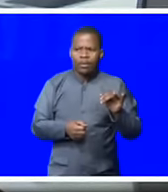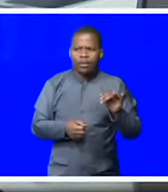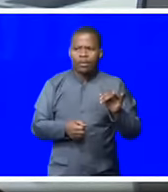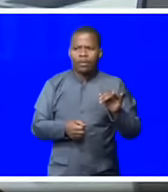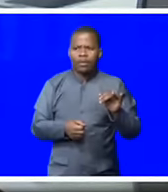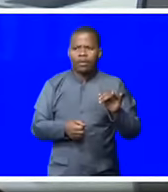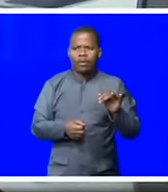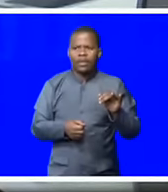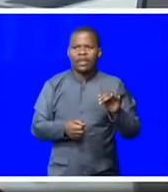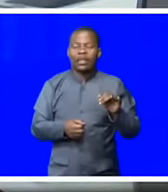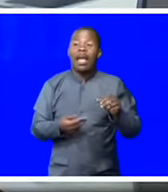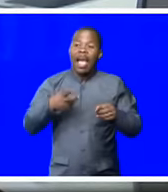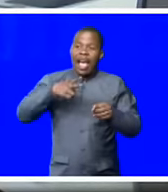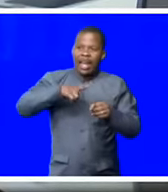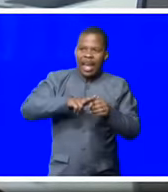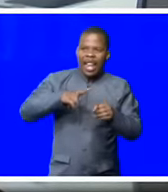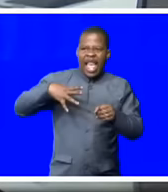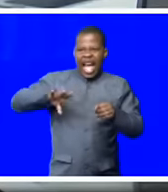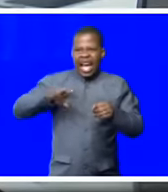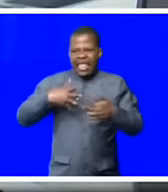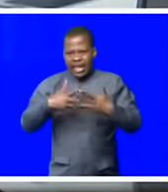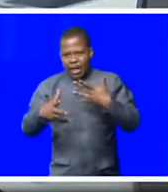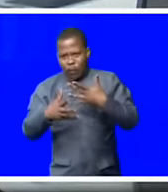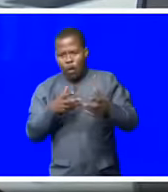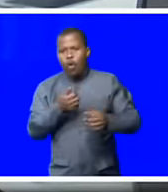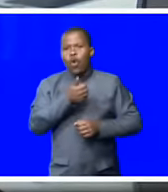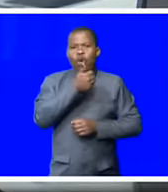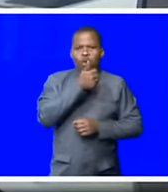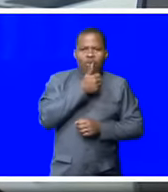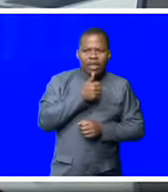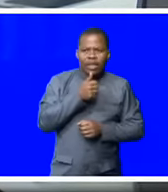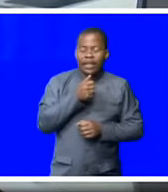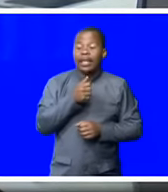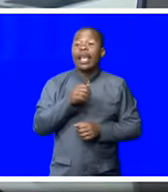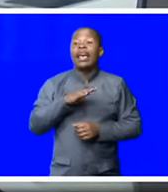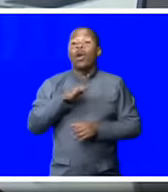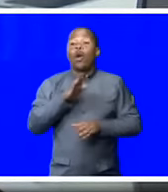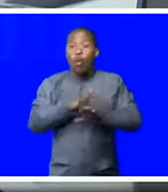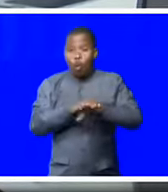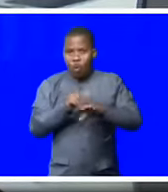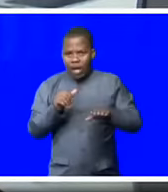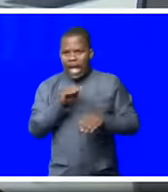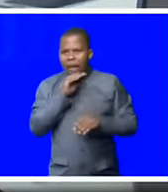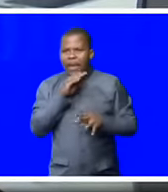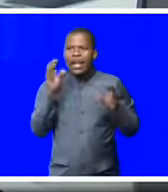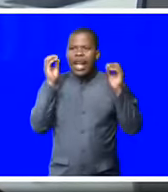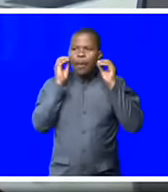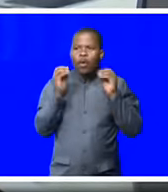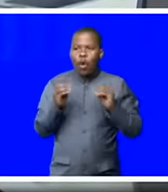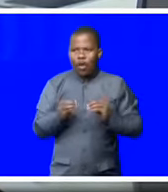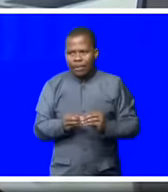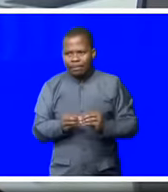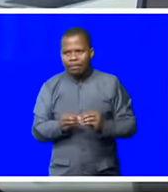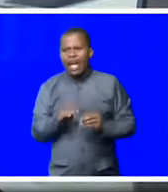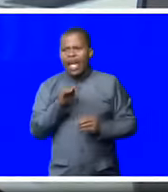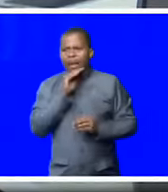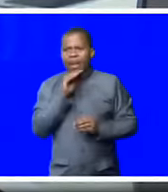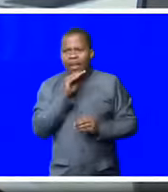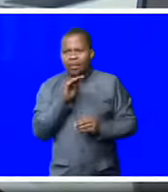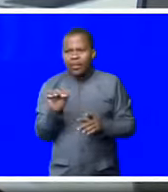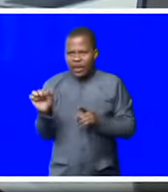nangaloku lokusetshenziswa kuthiwa ngama-specimen lokusetshenziswa ukuthi labo dokotela uma